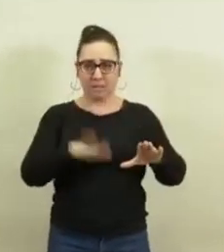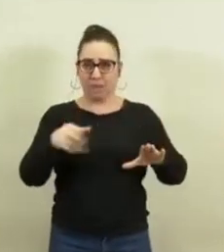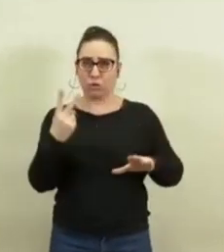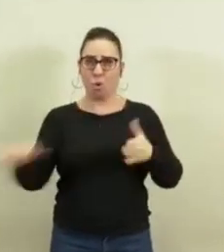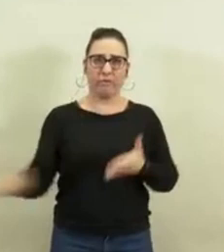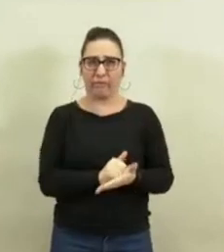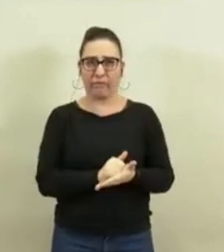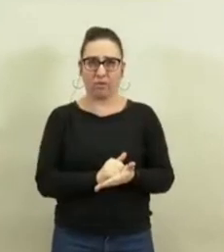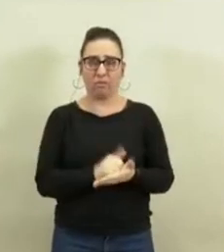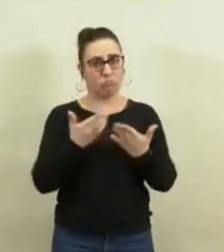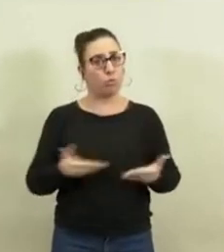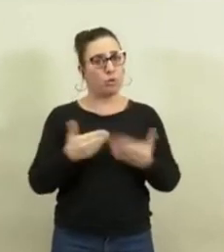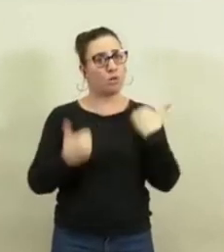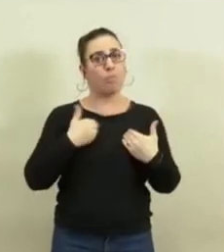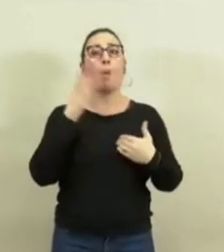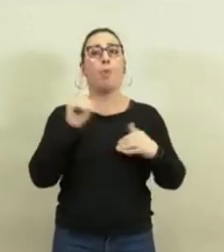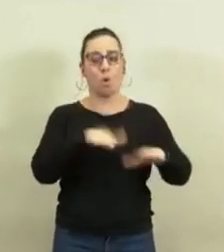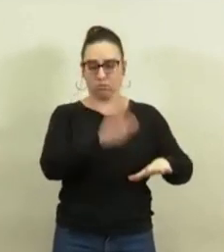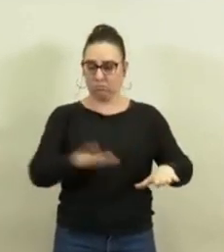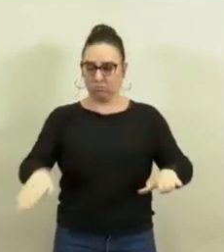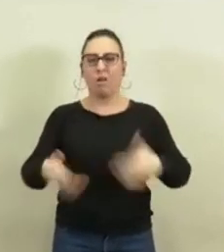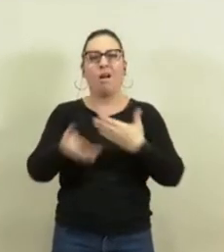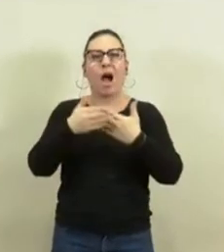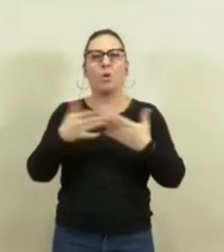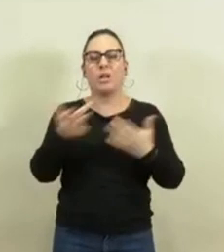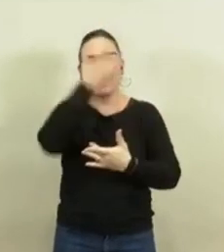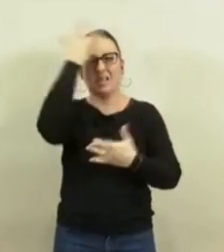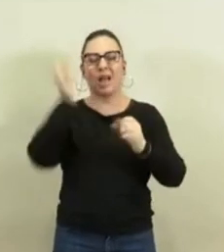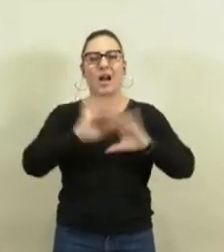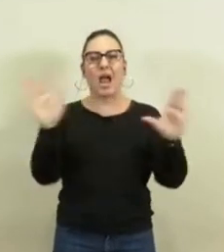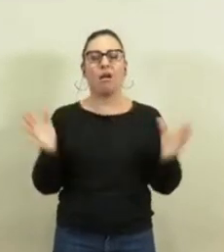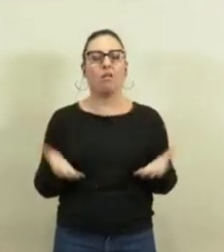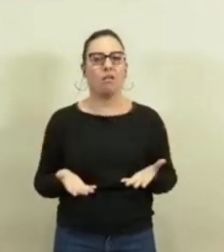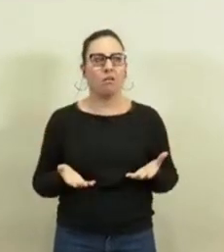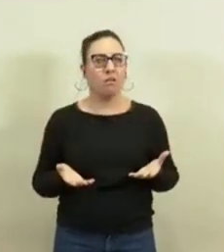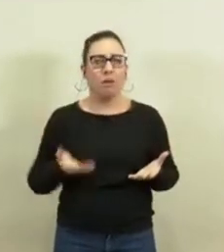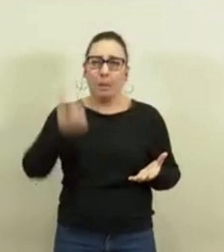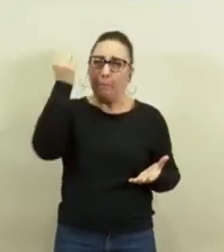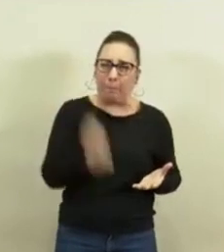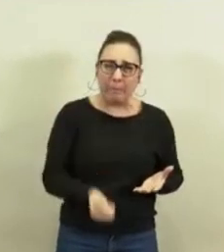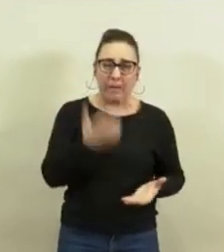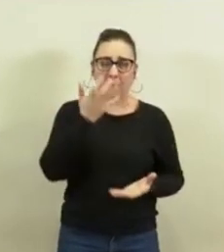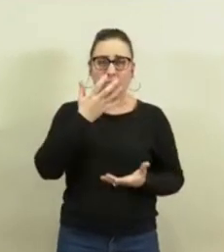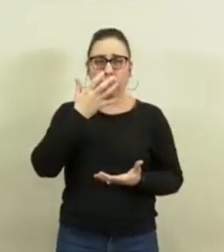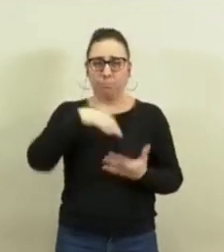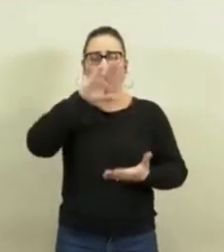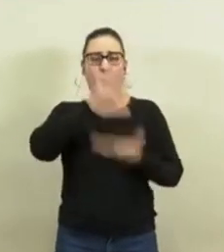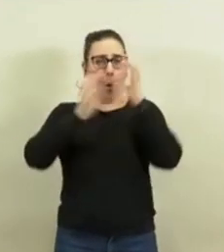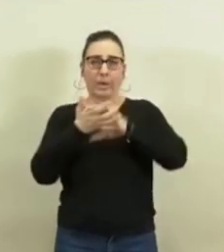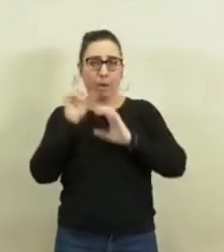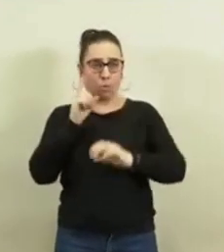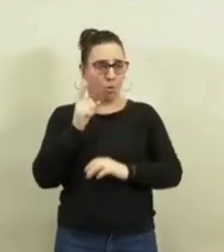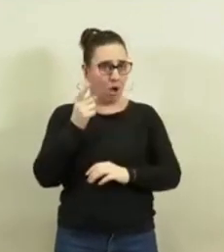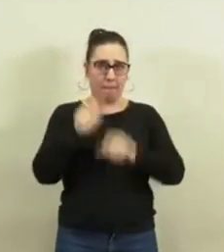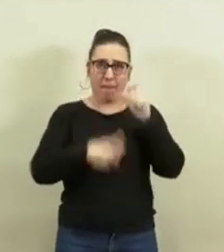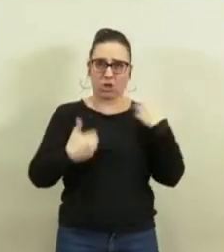en situation de handicap aux alentours de la place Sainte-Claire et compliquez donc considérablement leur déplacement pour se rendre dans ce secteur